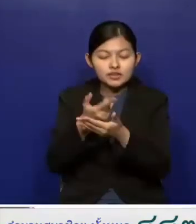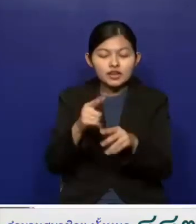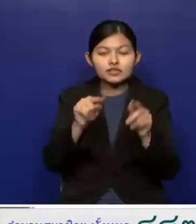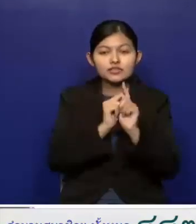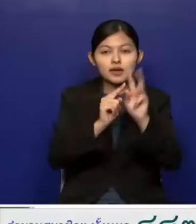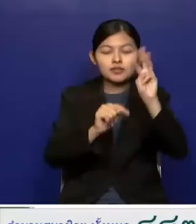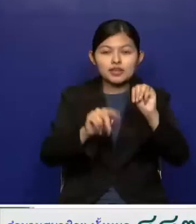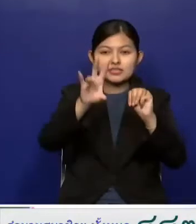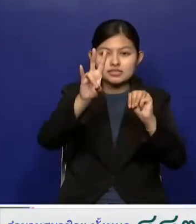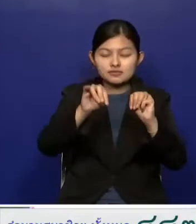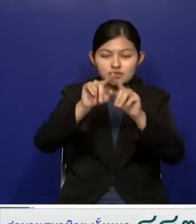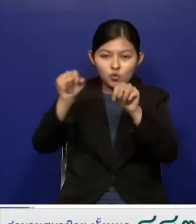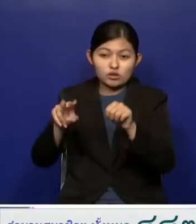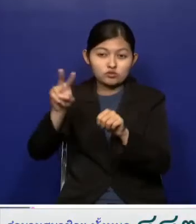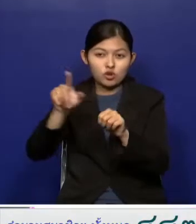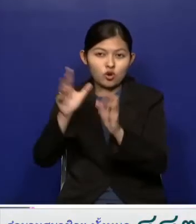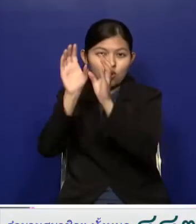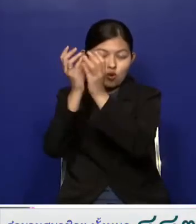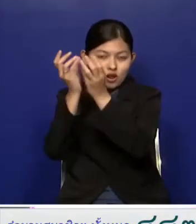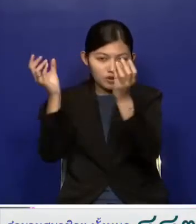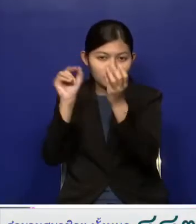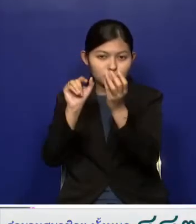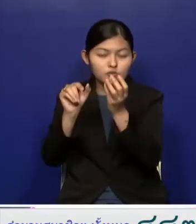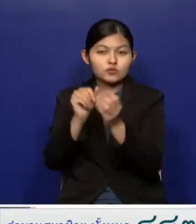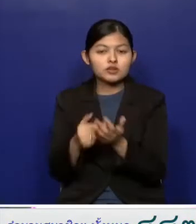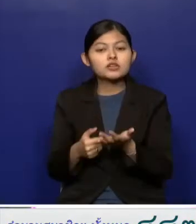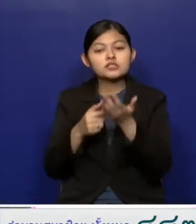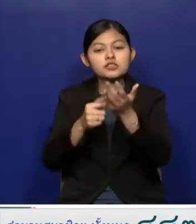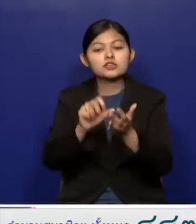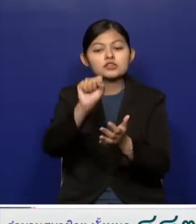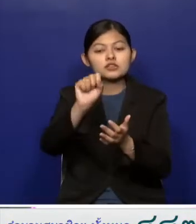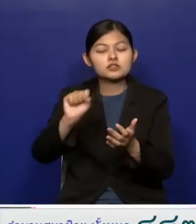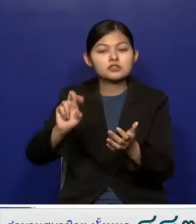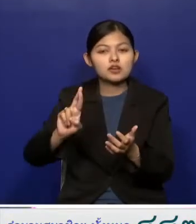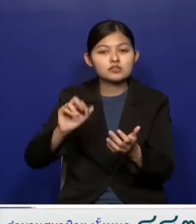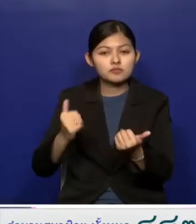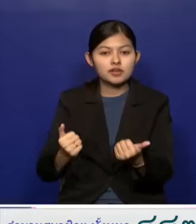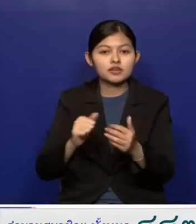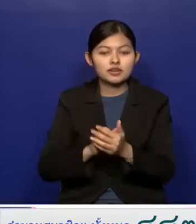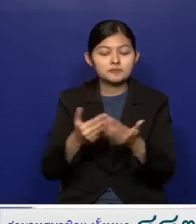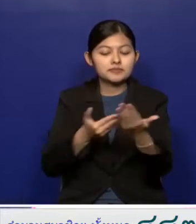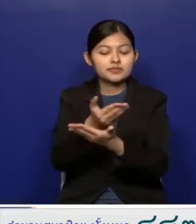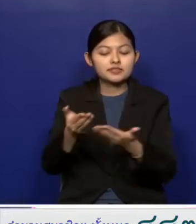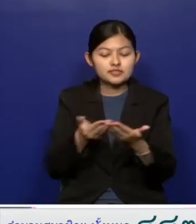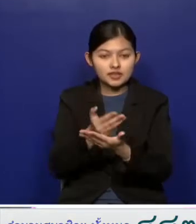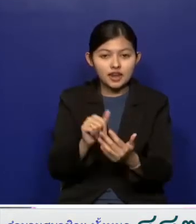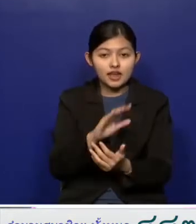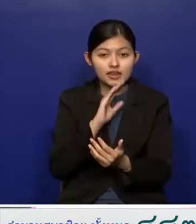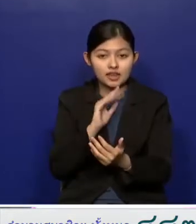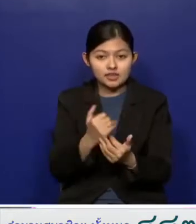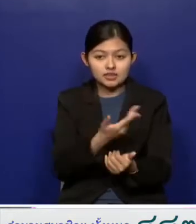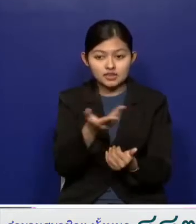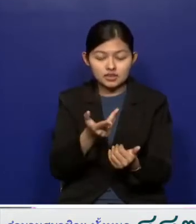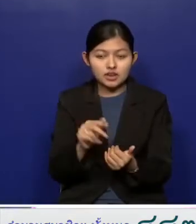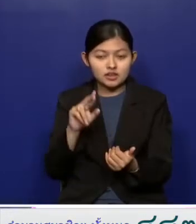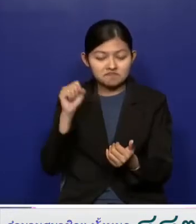2ของรัฐธรรมนูญและนำเสนอสภาผู้แทนราษฎรพิจารณาหากสภาผู้แทนราษฎรลง